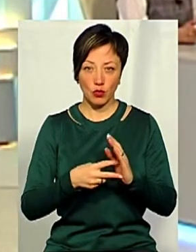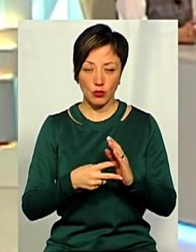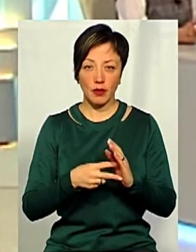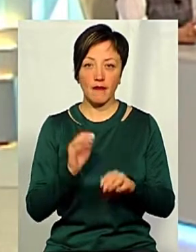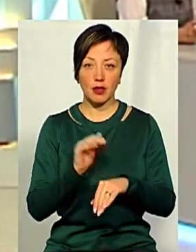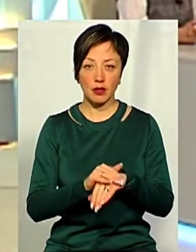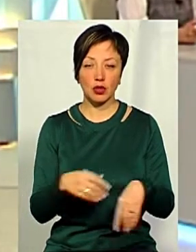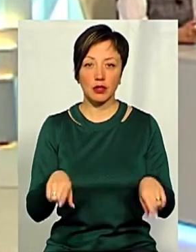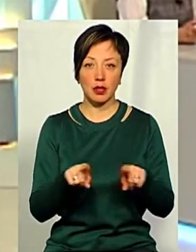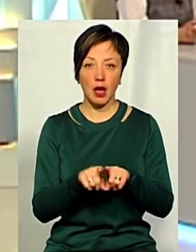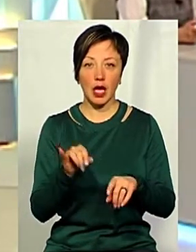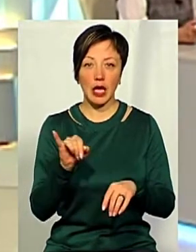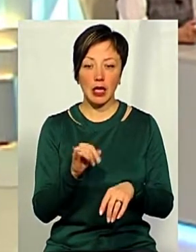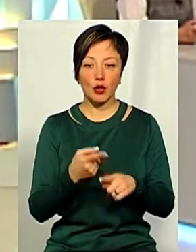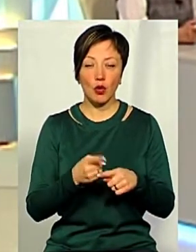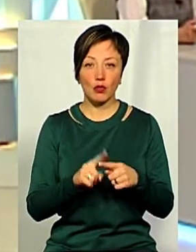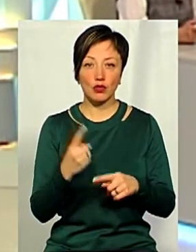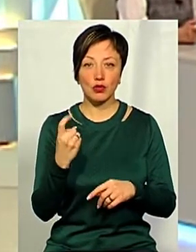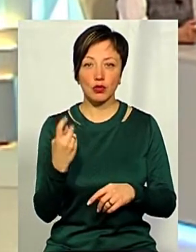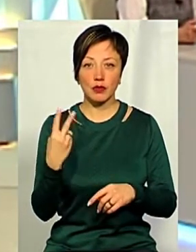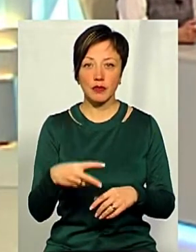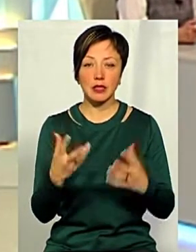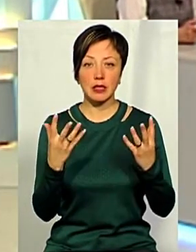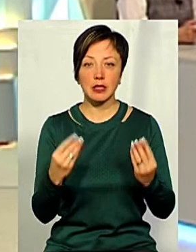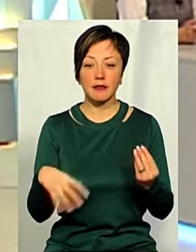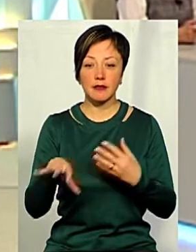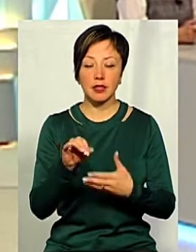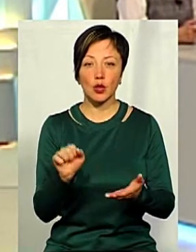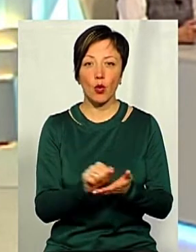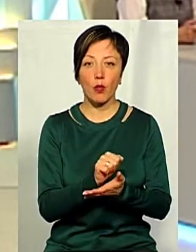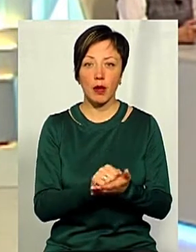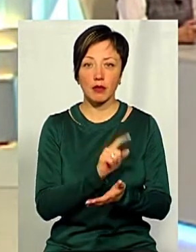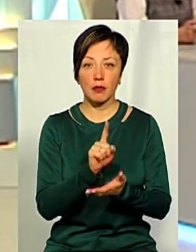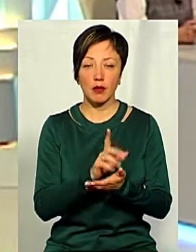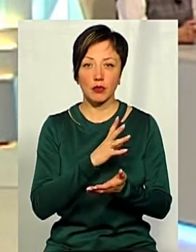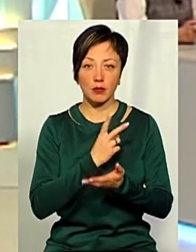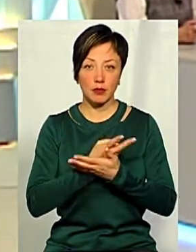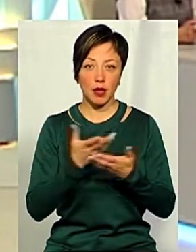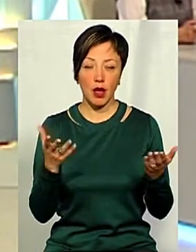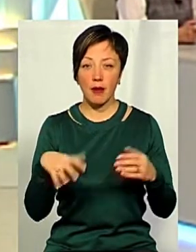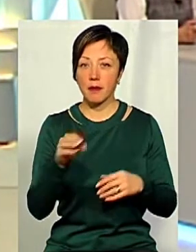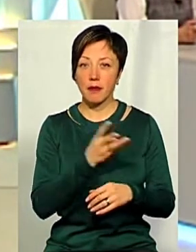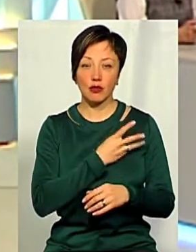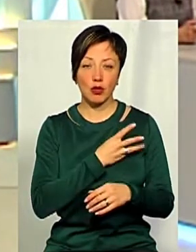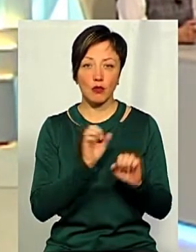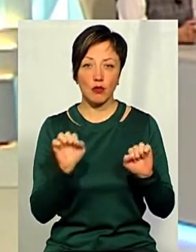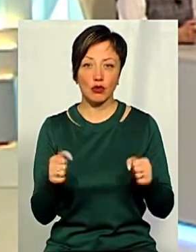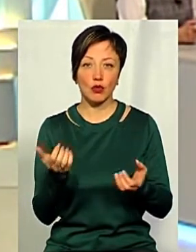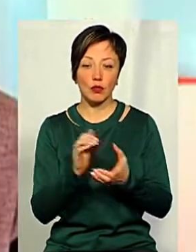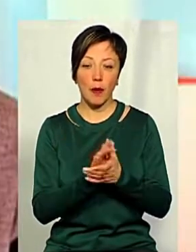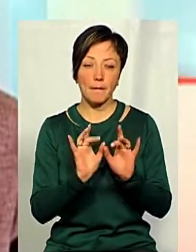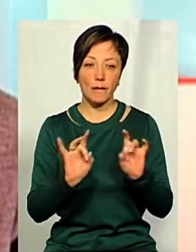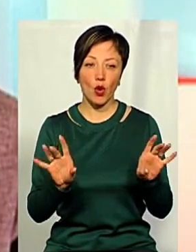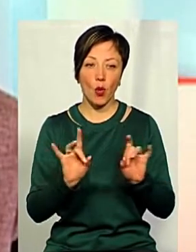Фактично так. І тому 120 днів ці всі документи повинні бути опублічені, будь-то бажаючий може з ними ознайомитись,